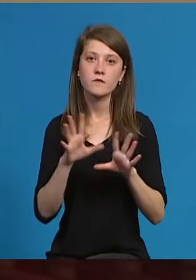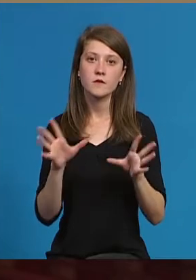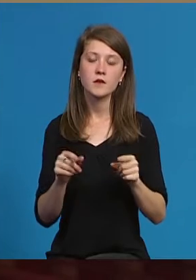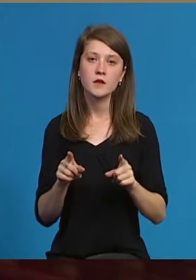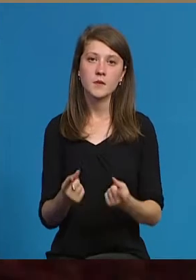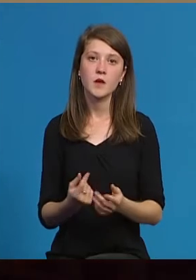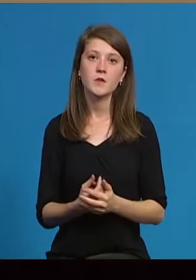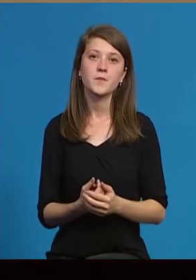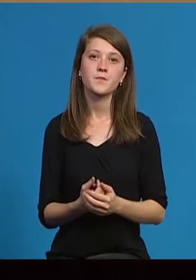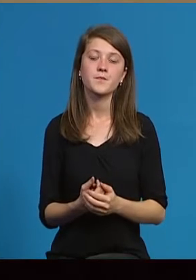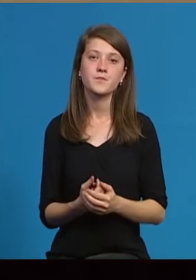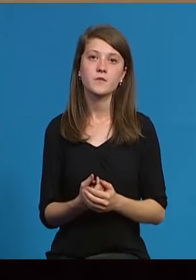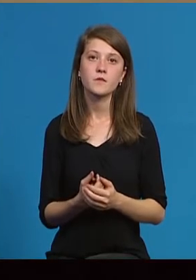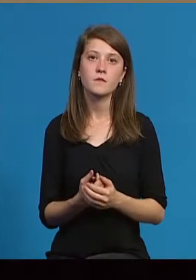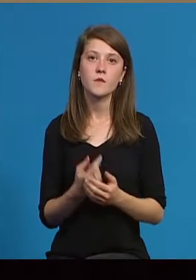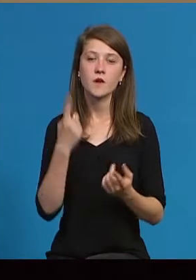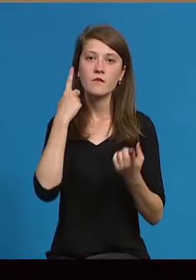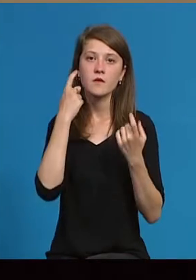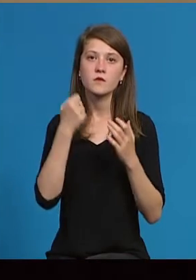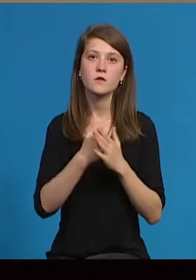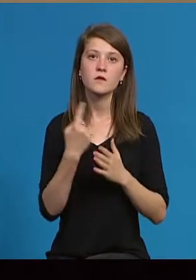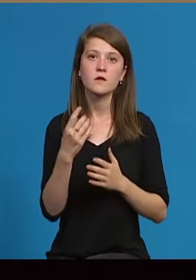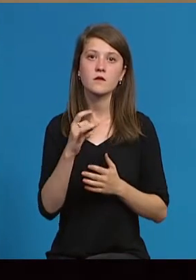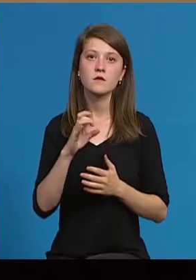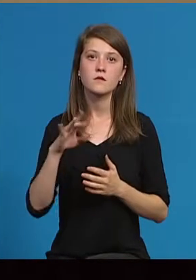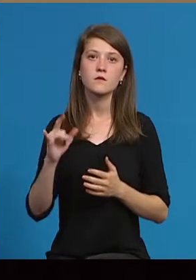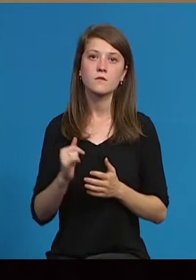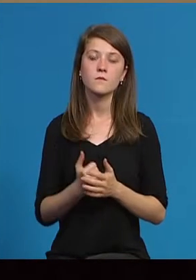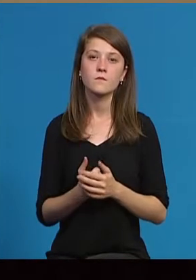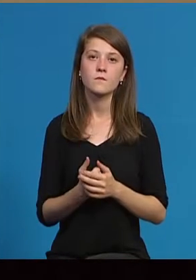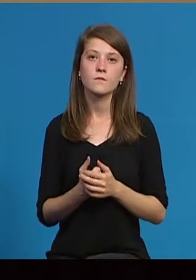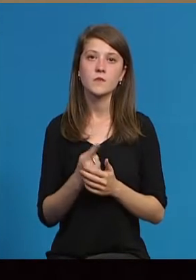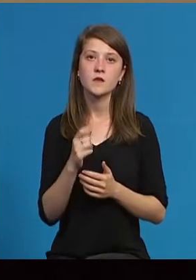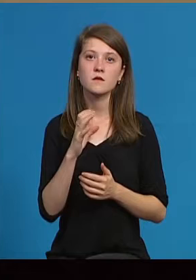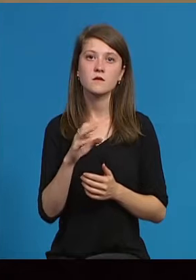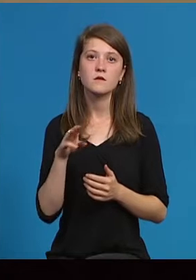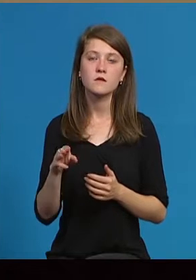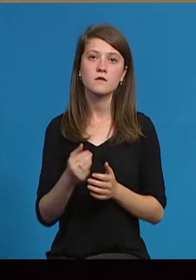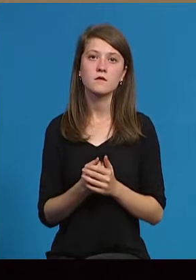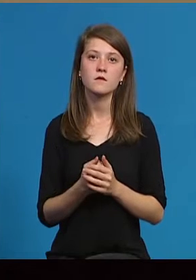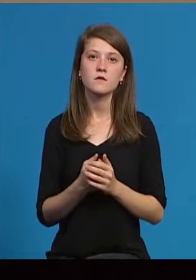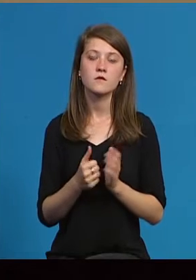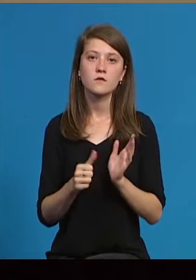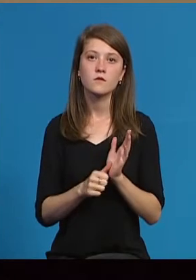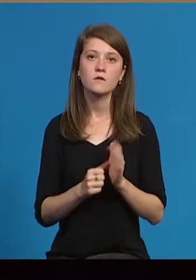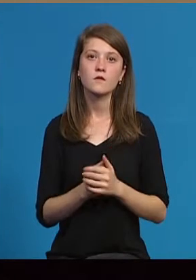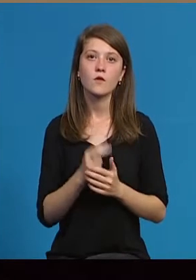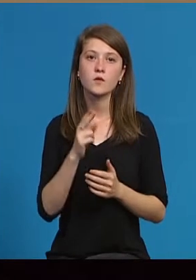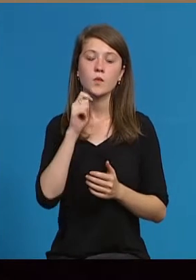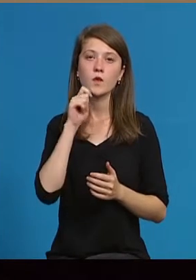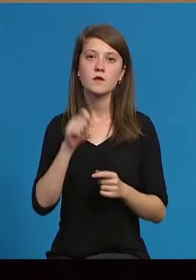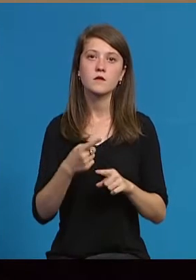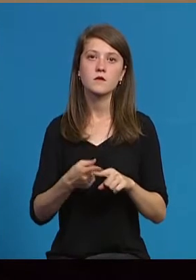даний час відомості внесені до єдиного реєстру досудових розслідувань за статтею 246 Кримінального кодексу України.